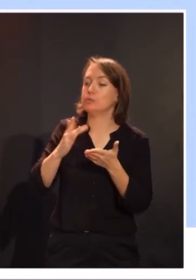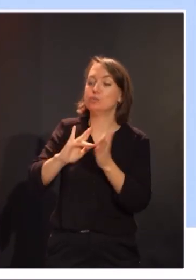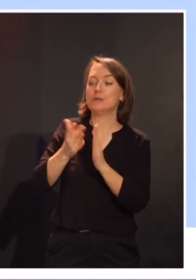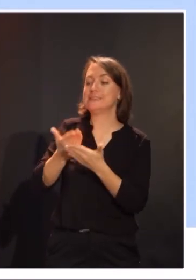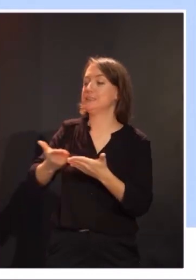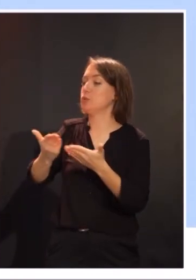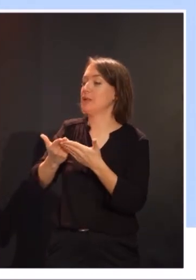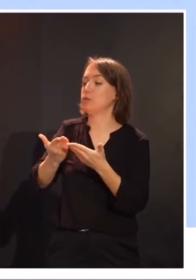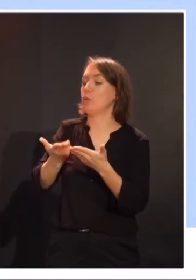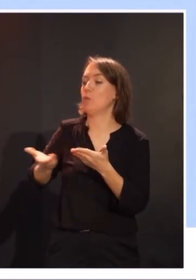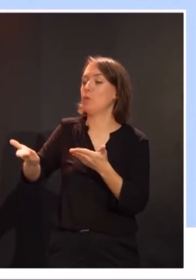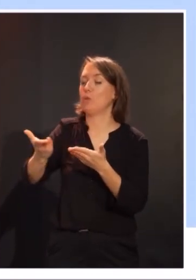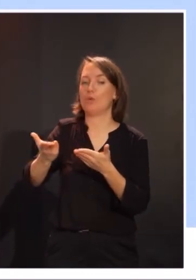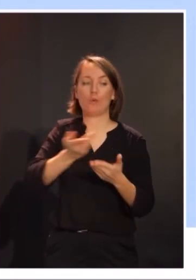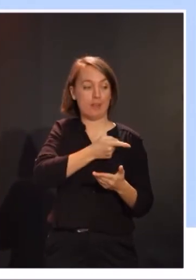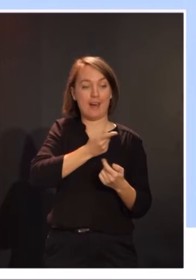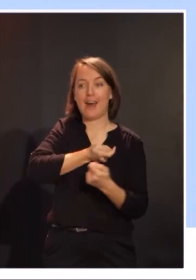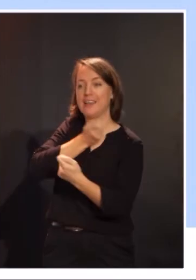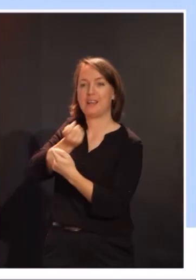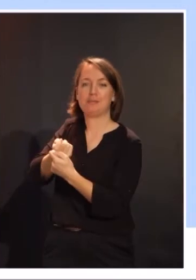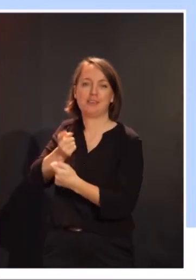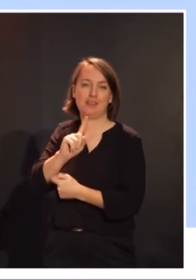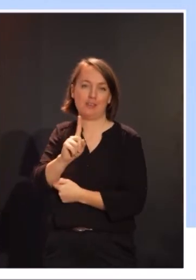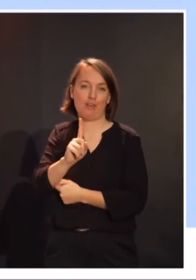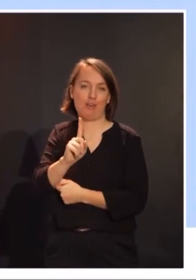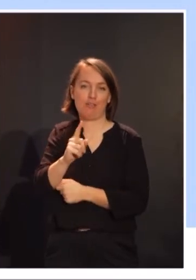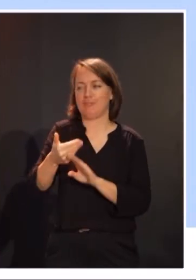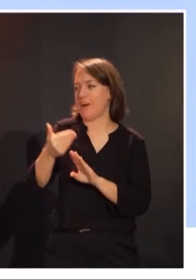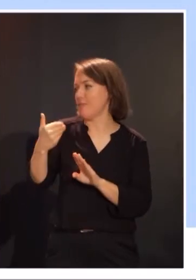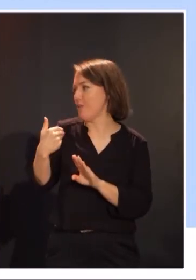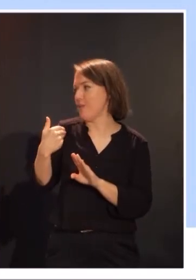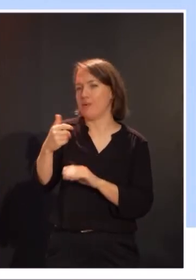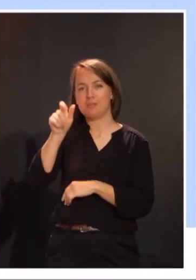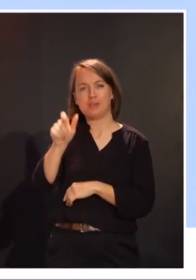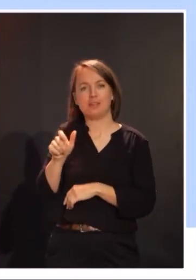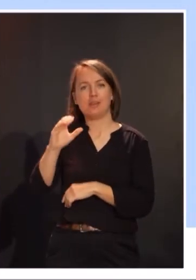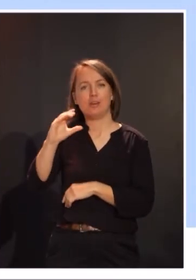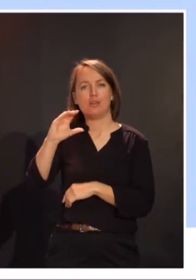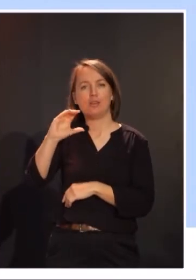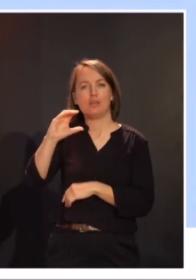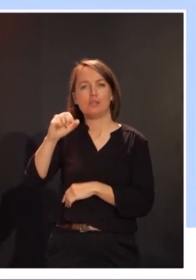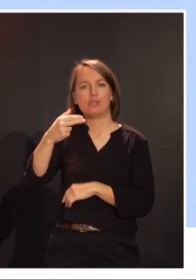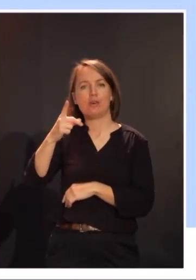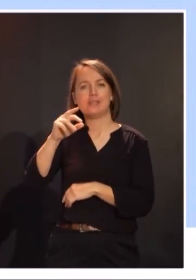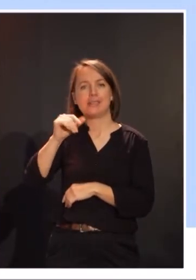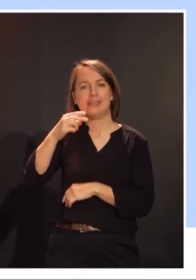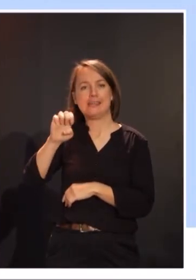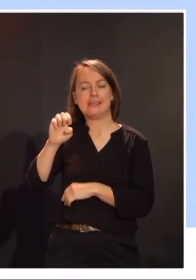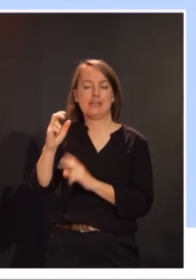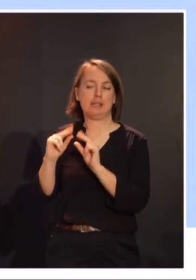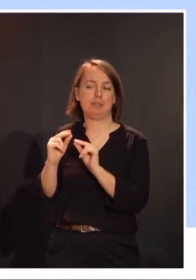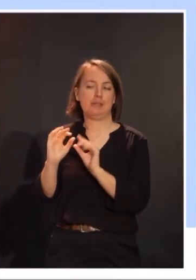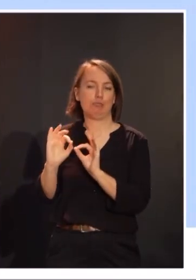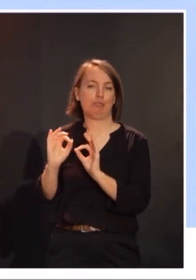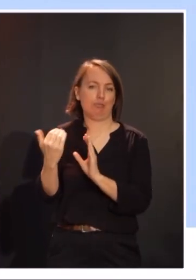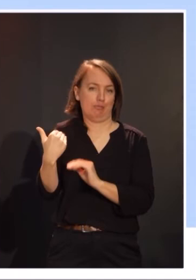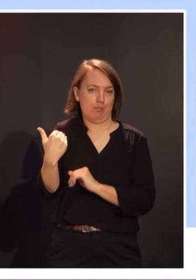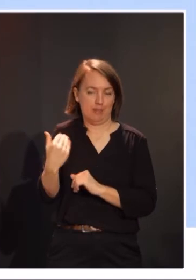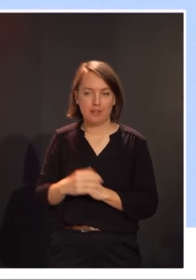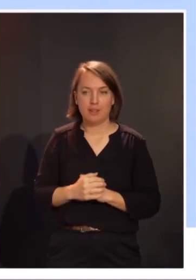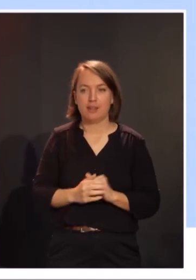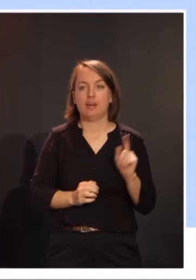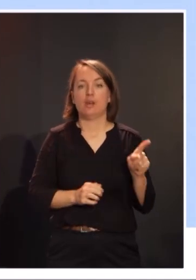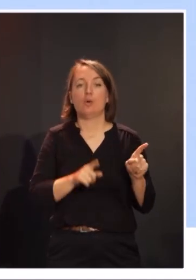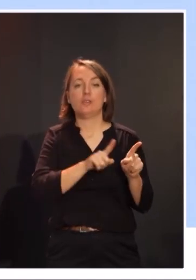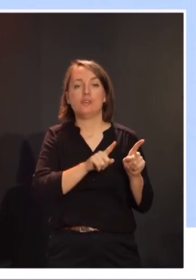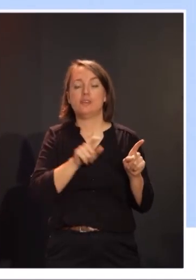sur son intervention précédente. Les outils numériques ne viennent pas en remplacement d'une